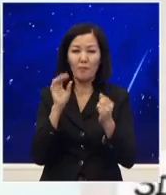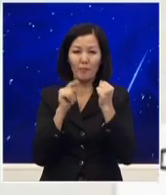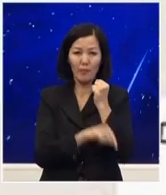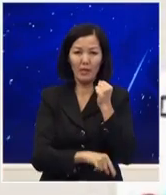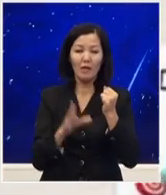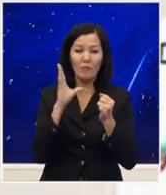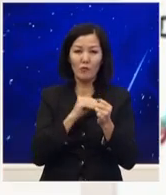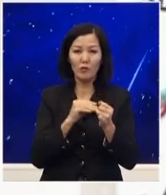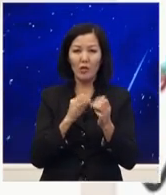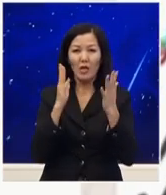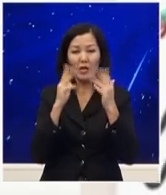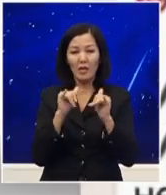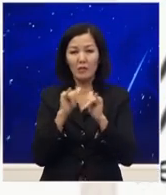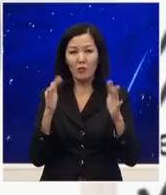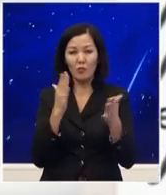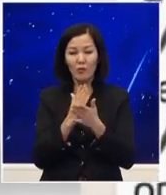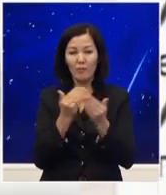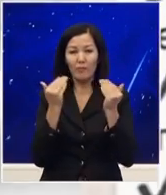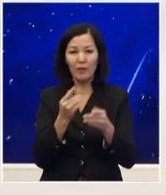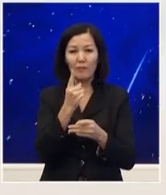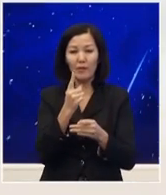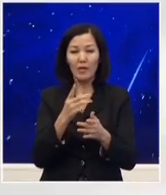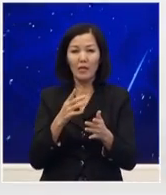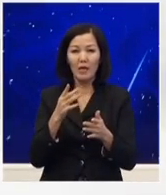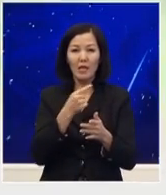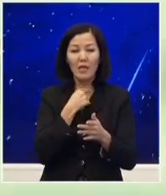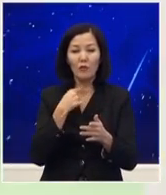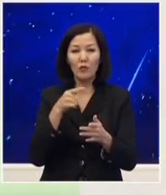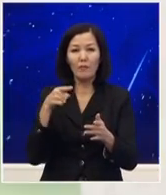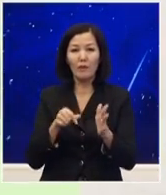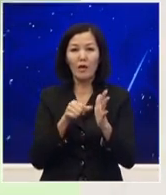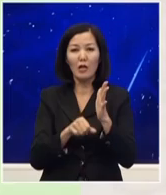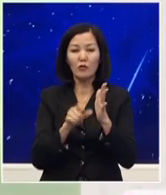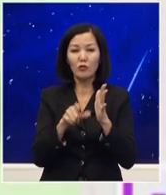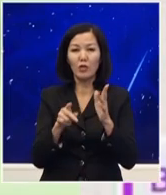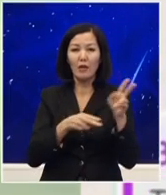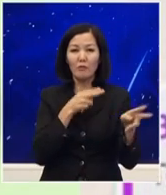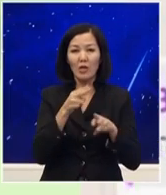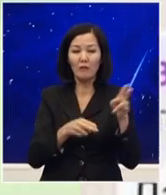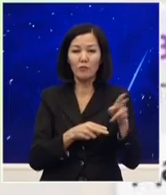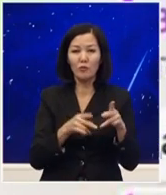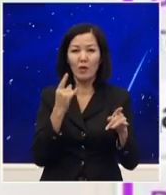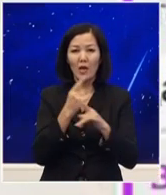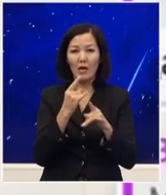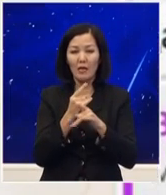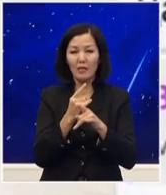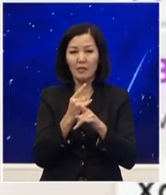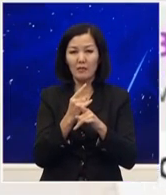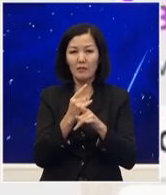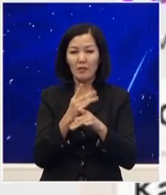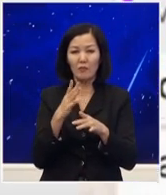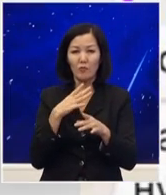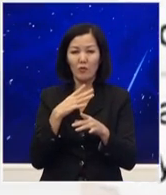саны көбеймесе азаймай тұр. Биыл бір ғана облыс орталығында 1600-ден аса шағым түсіп, алаяқтық дерек анықталған.